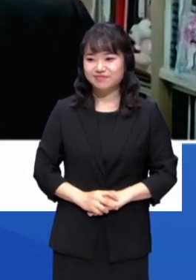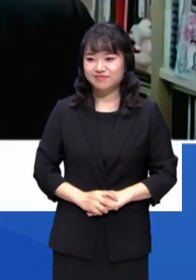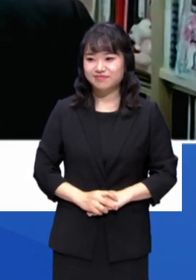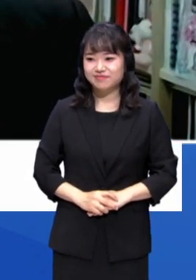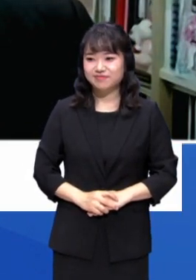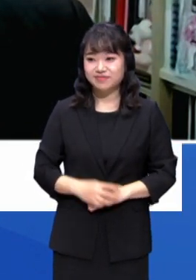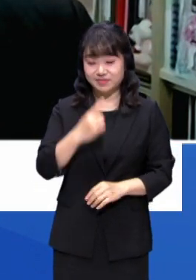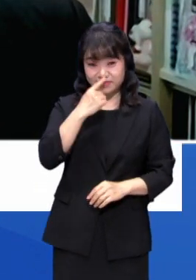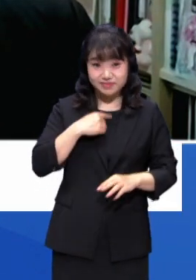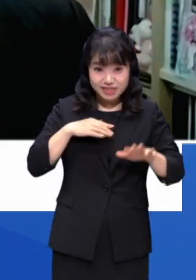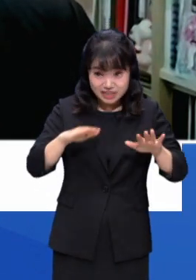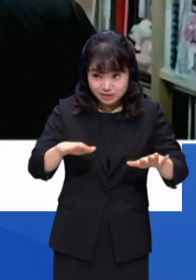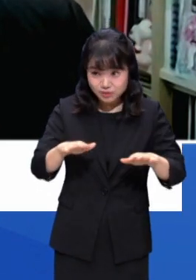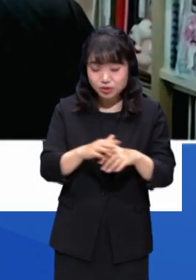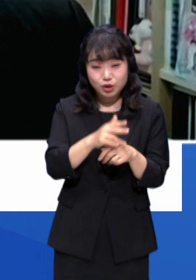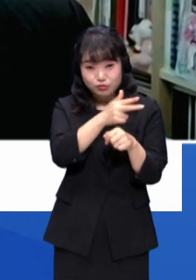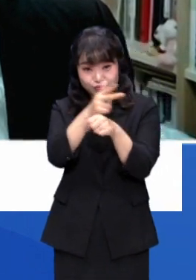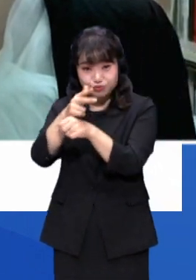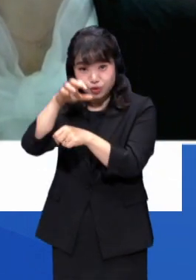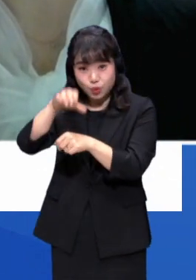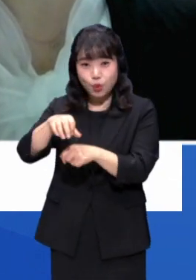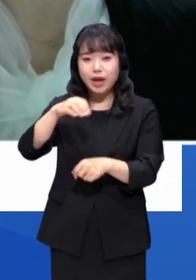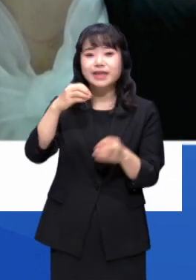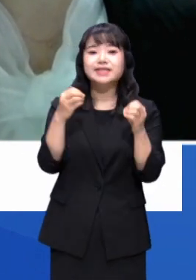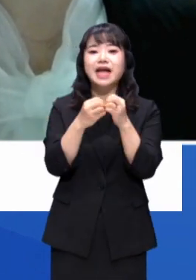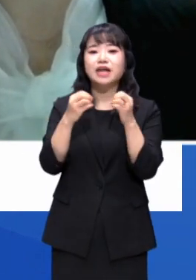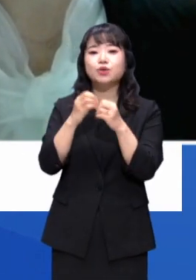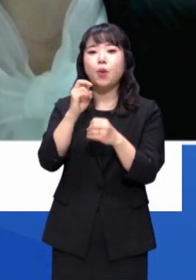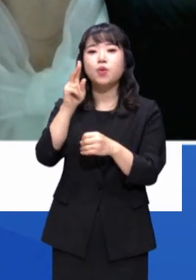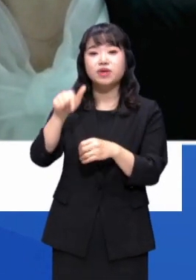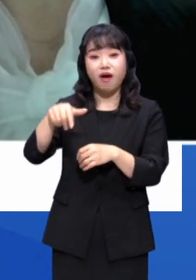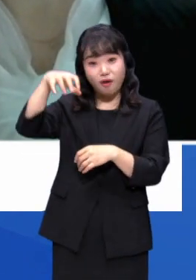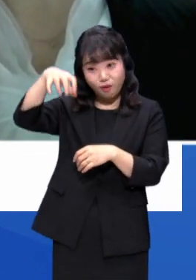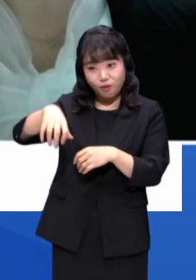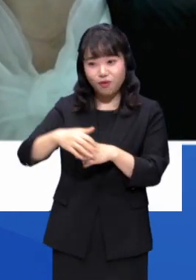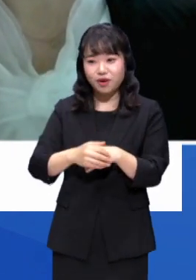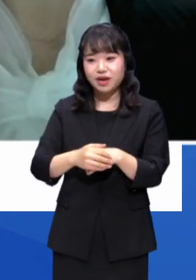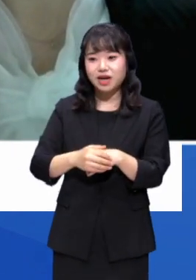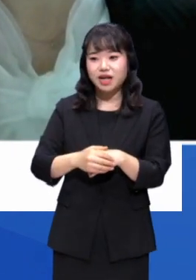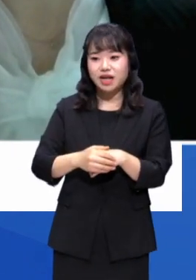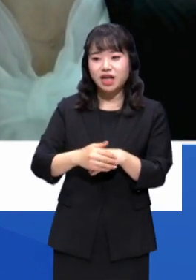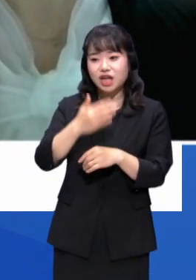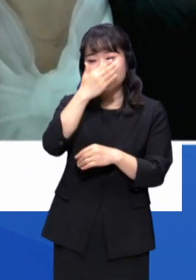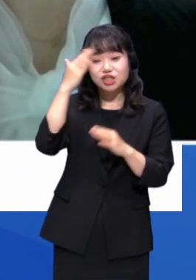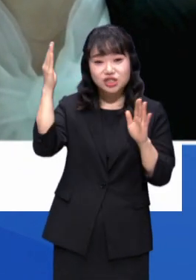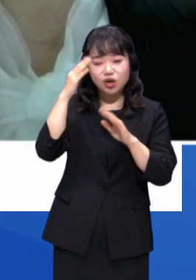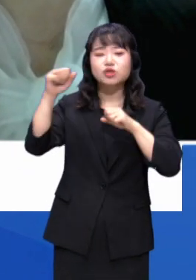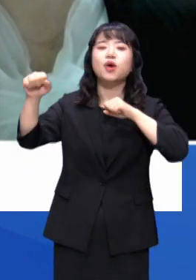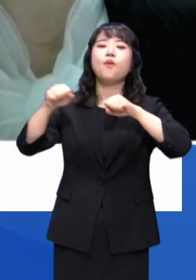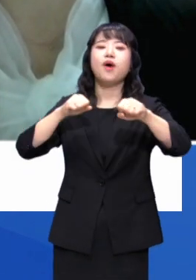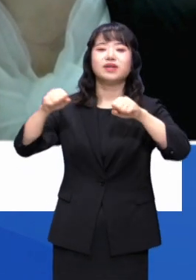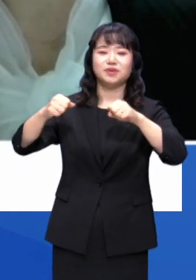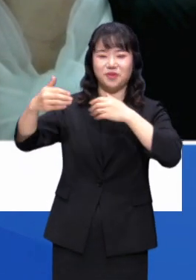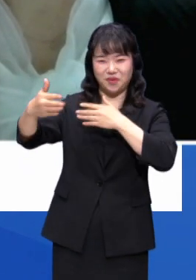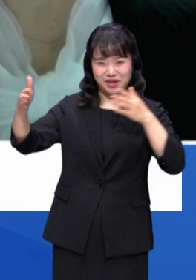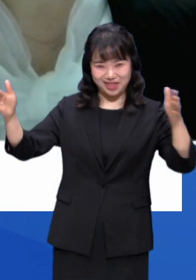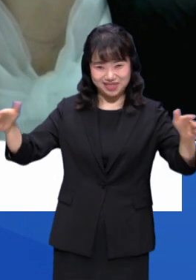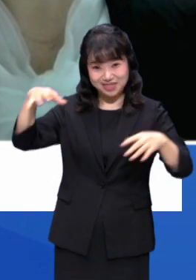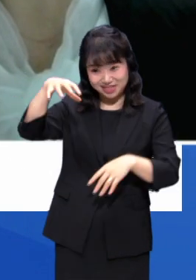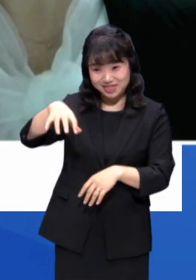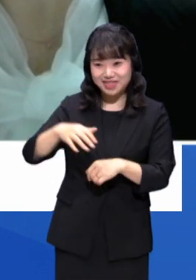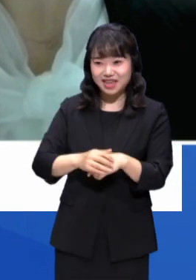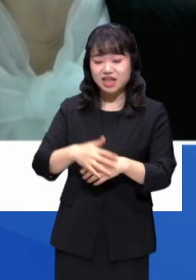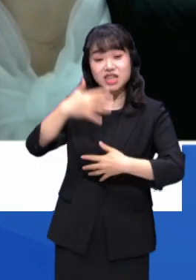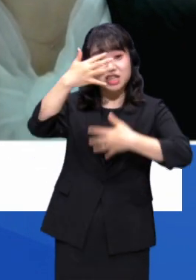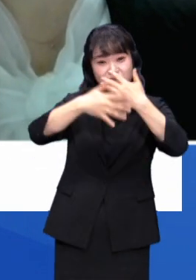네, 제가 이번에 취재한 곳은 도봉구 창동역에 위치한 도봉 청년들의 활동 공간들인데요.